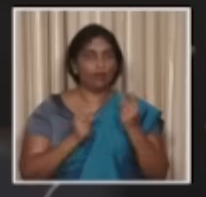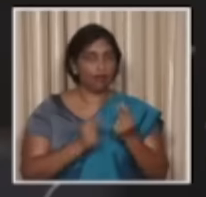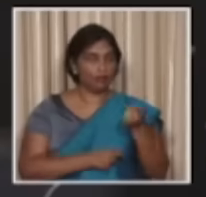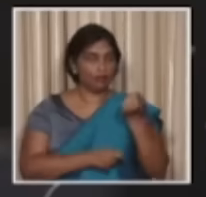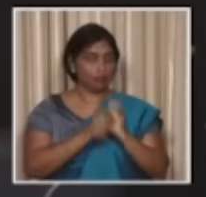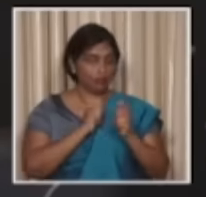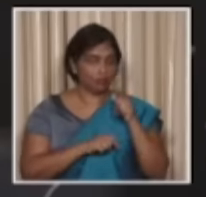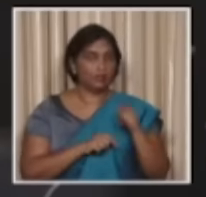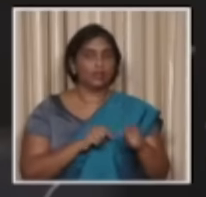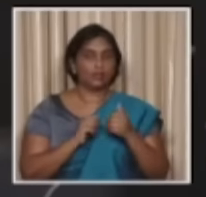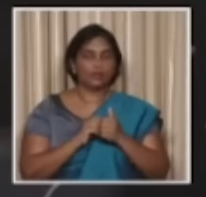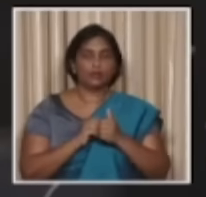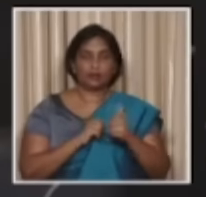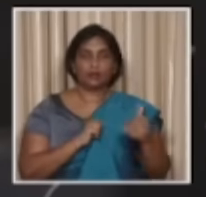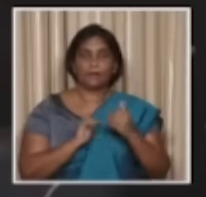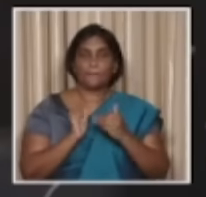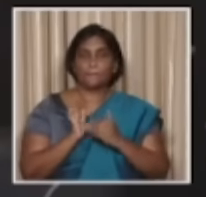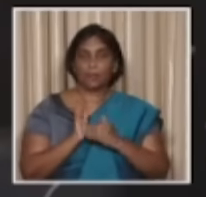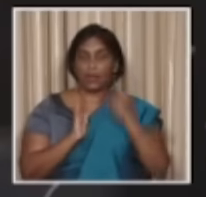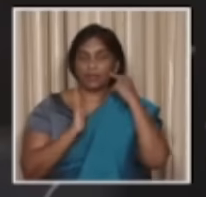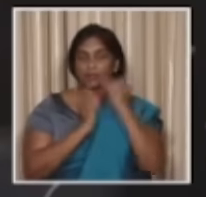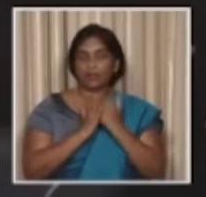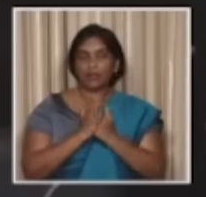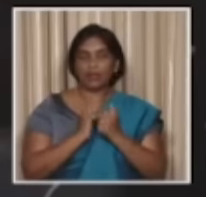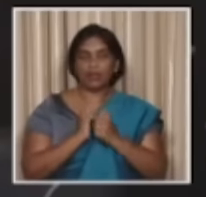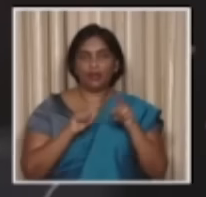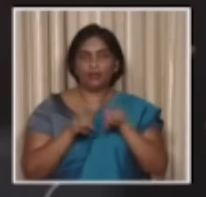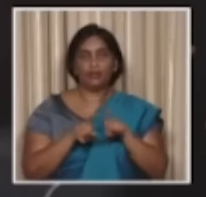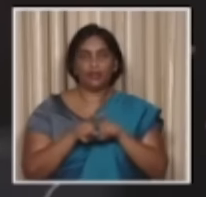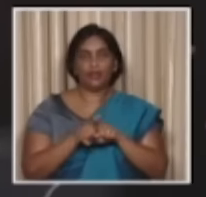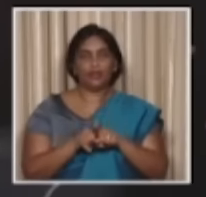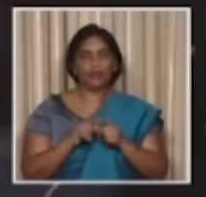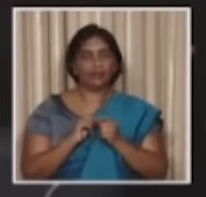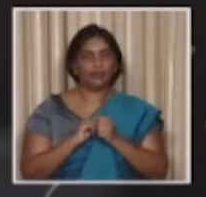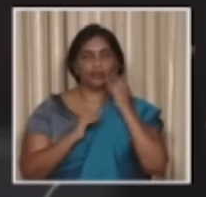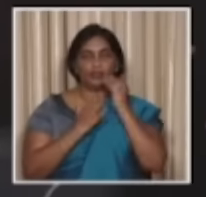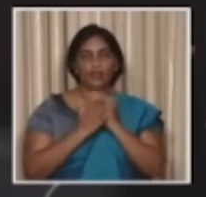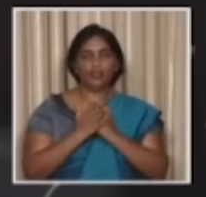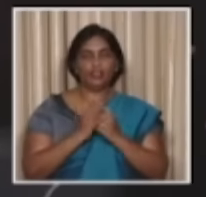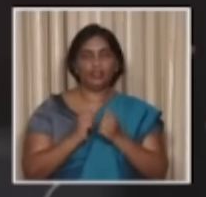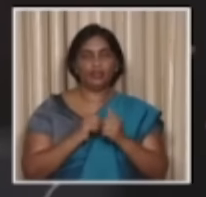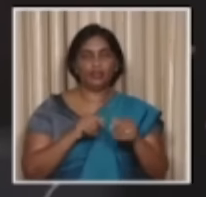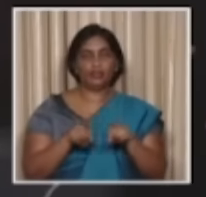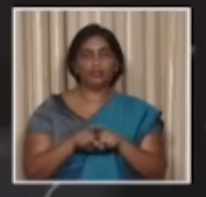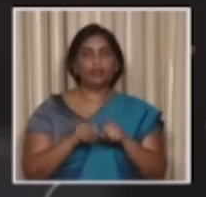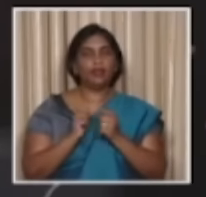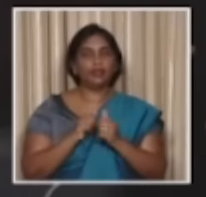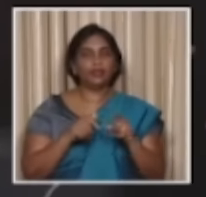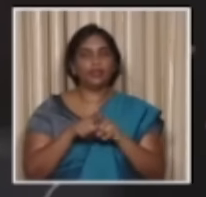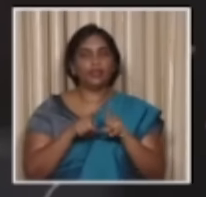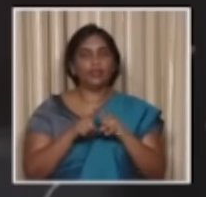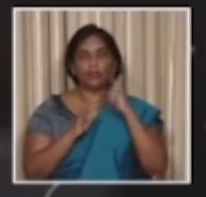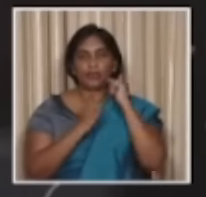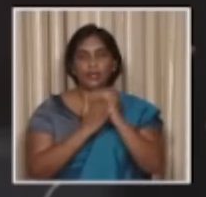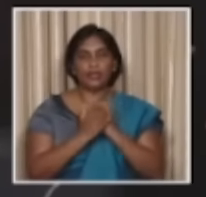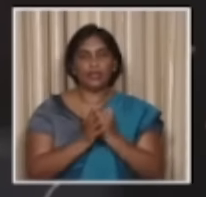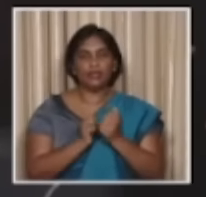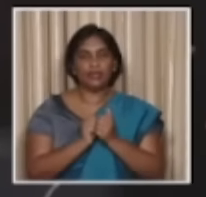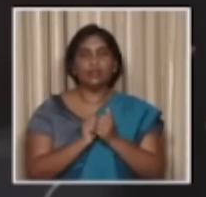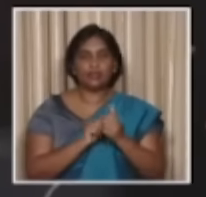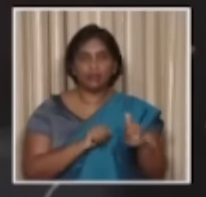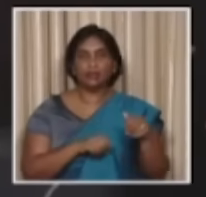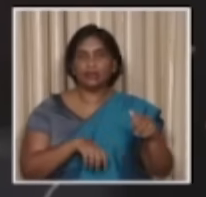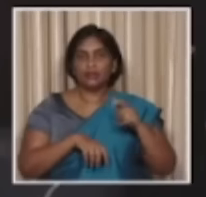යටතේ මිලියන 1200ක් වැය කරලා ඒක මිලදී ගන්න වුණා එතෙන්දී මිලියන 500ක් රට පාඩු වුණා කියලා තමයි ලැබෙන වාර්තා